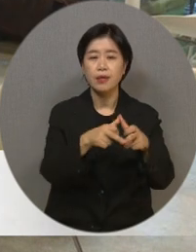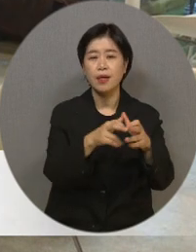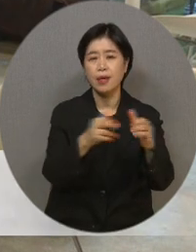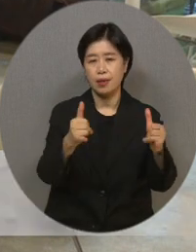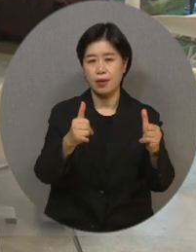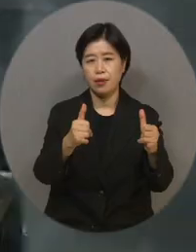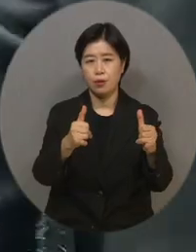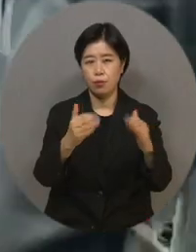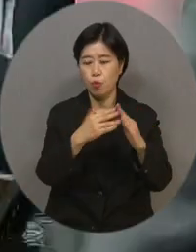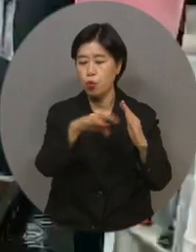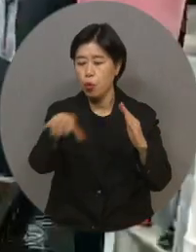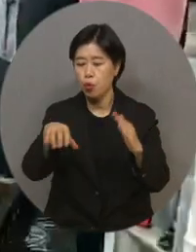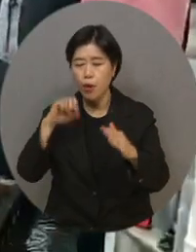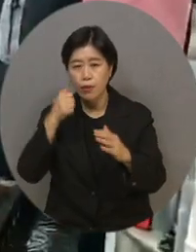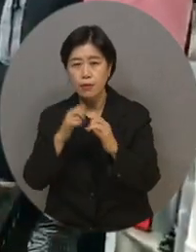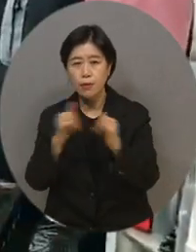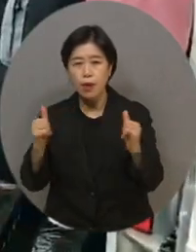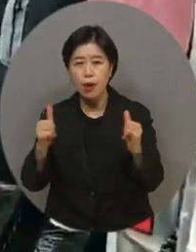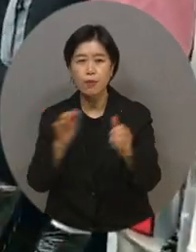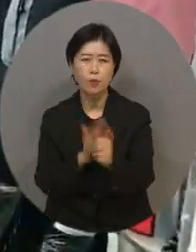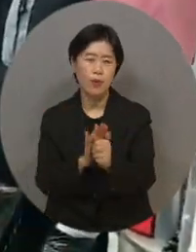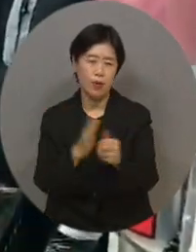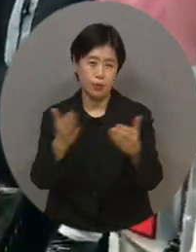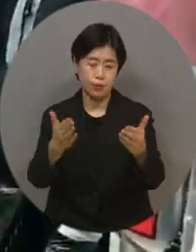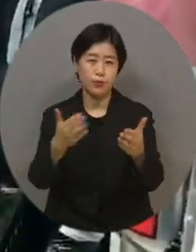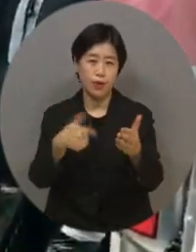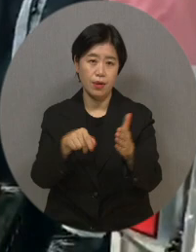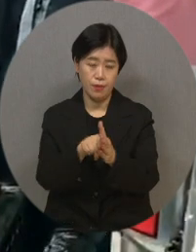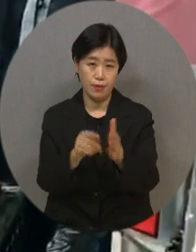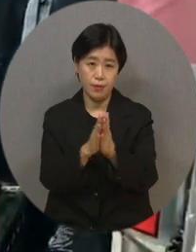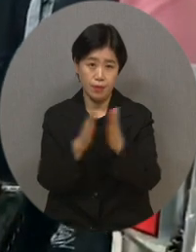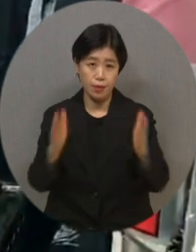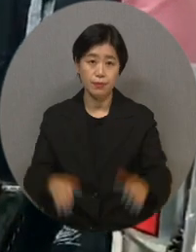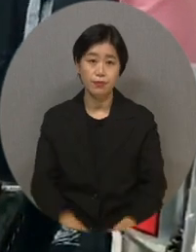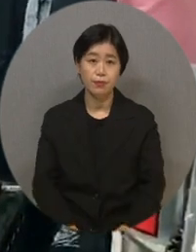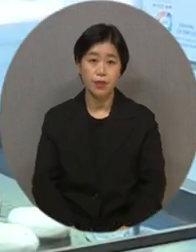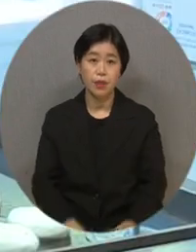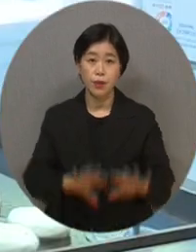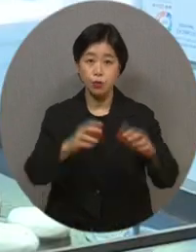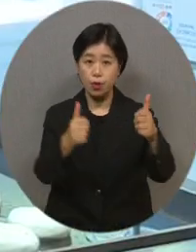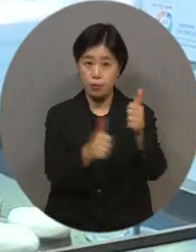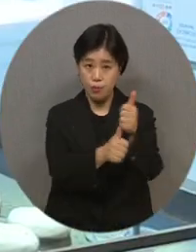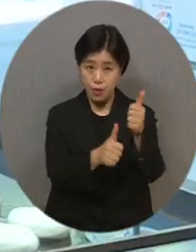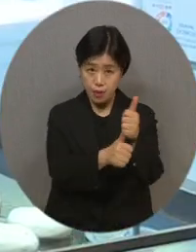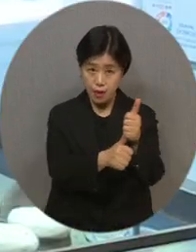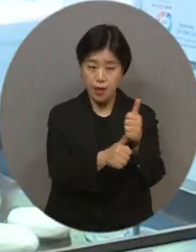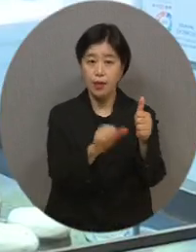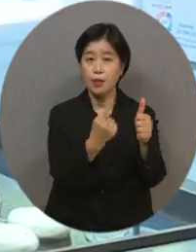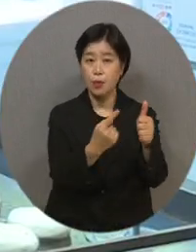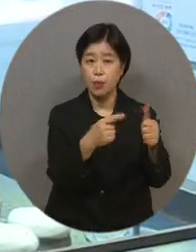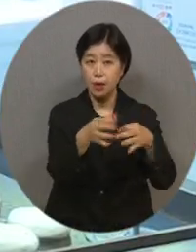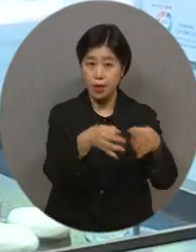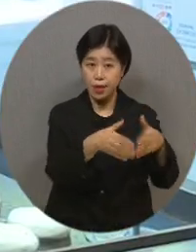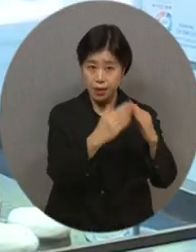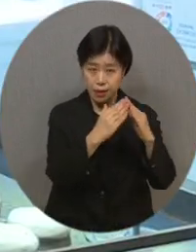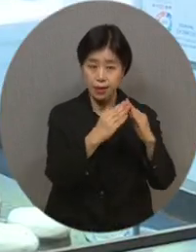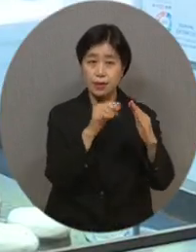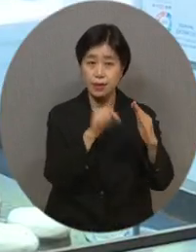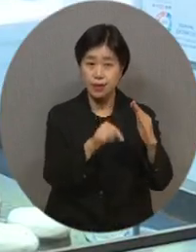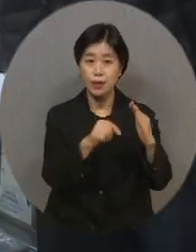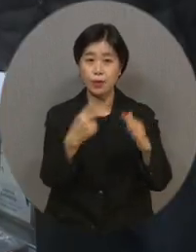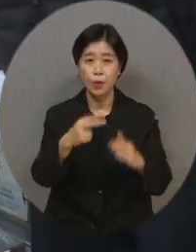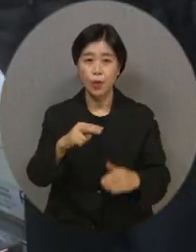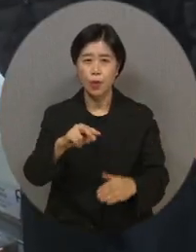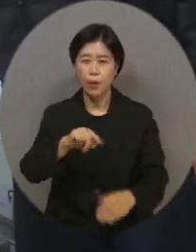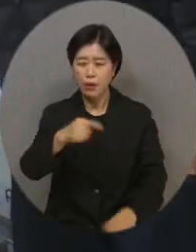오늘의 취지입니다. 정우택 국회부의장을 1호 점장으로 시작하여 윤건영 충북교육감에 이어